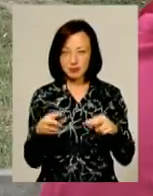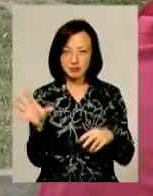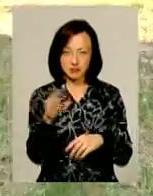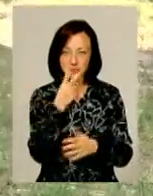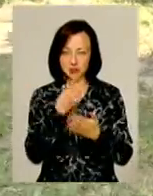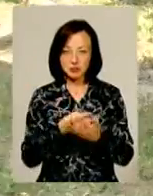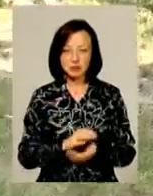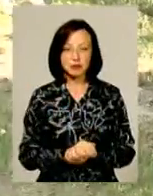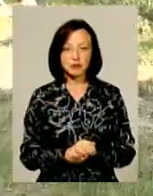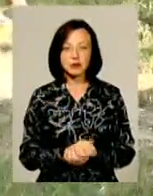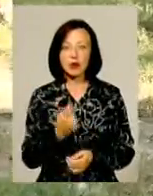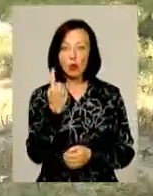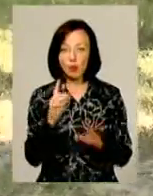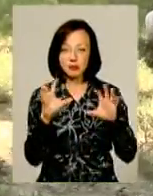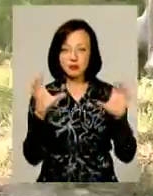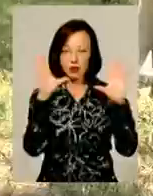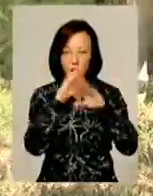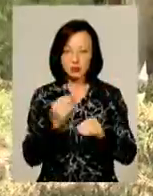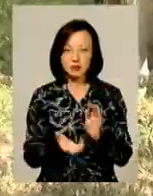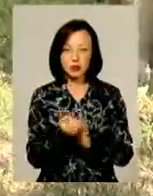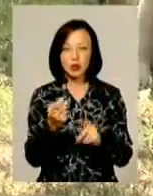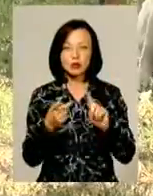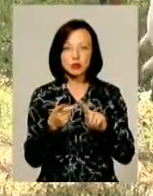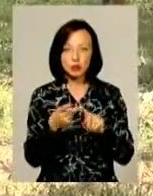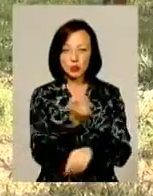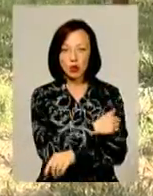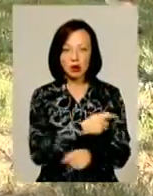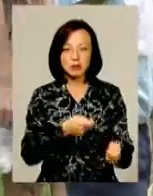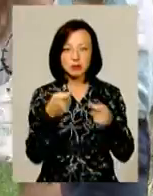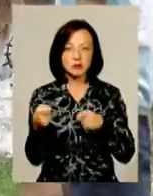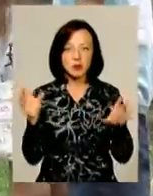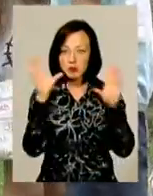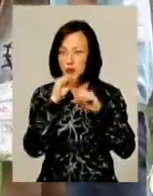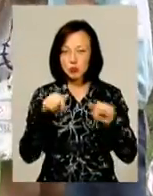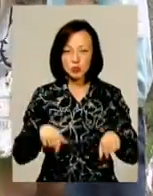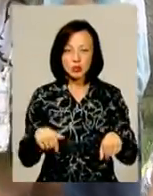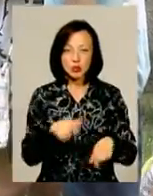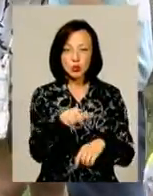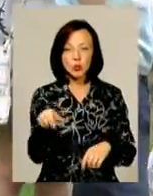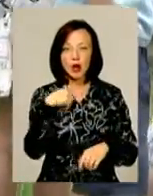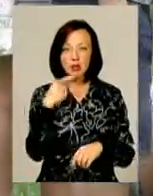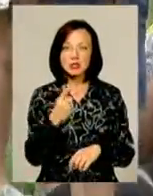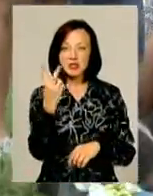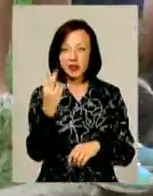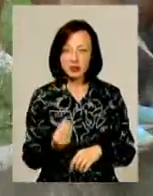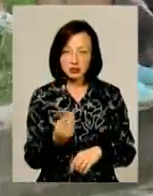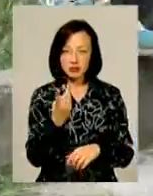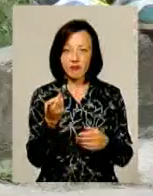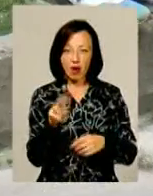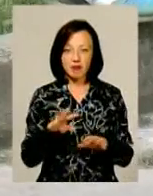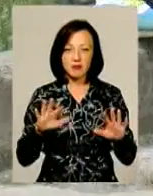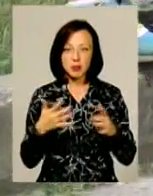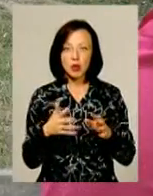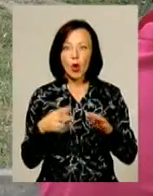відбувалося. Якщо одного пса все ж вдалося рятувати, іншого до лікарні не довезли. Тутешні мешканці кажуть, за два дні – два випадки